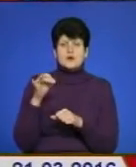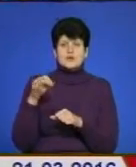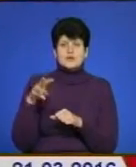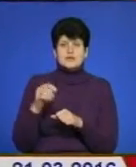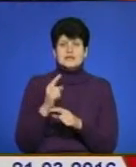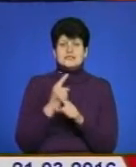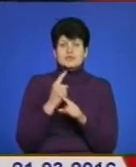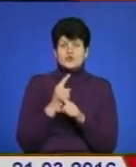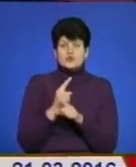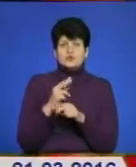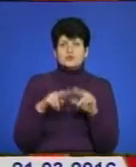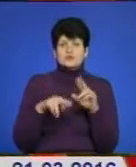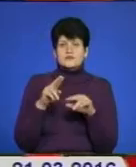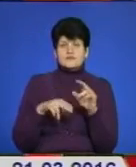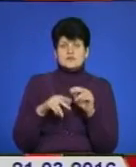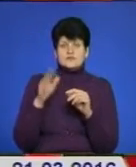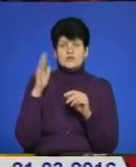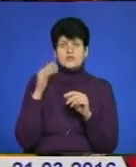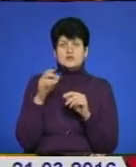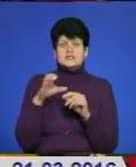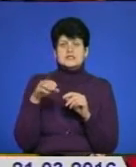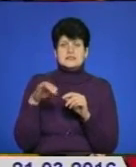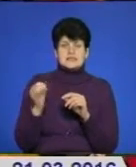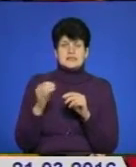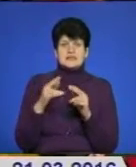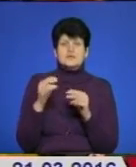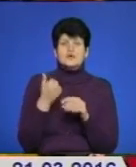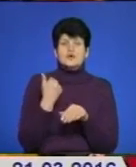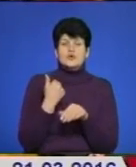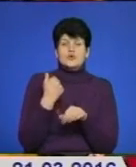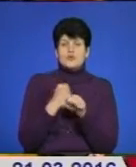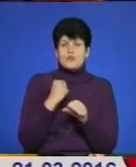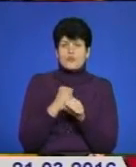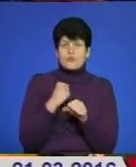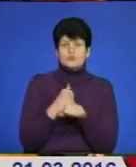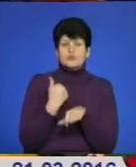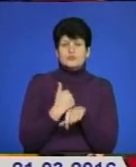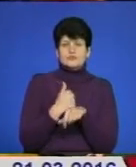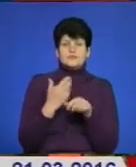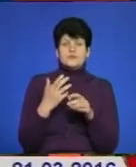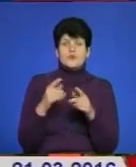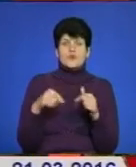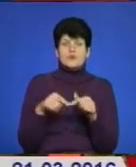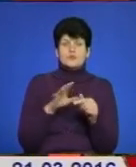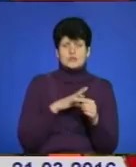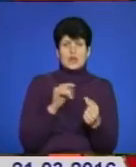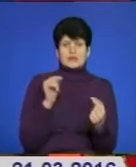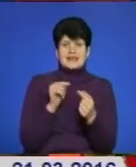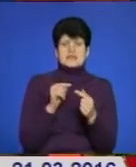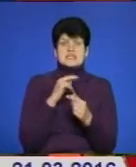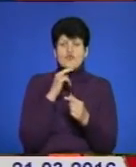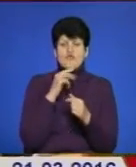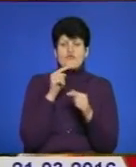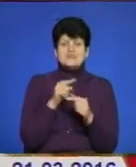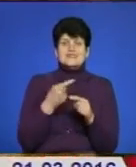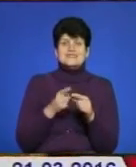будівництва гідроелектростанції на Дністрі. До роботи головного представницького органу краю були сьогодні й конкретні зауваження. В основному